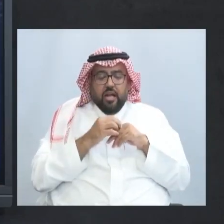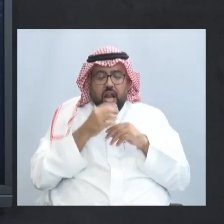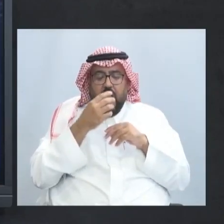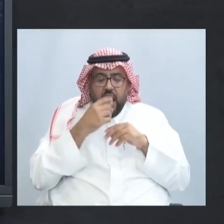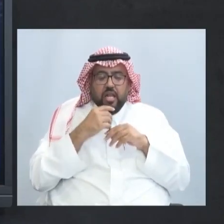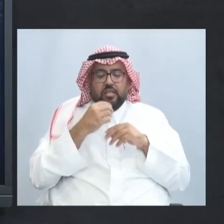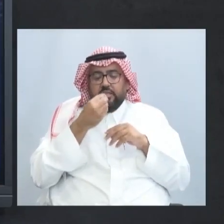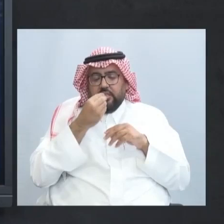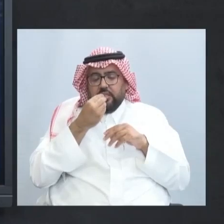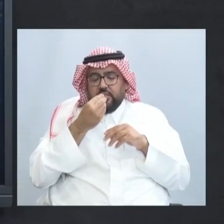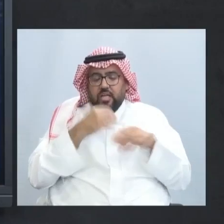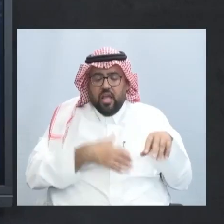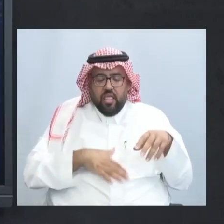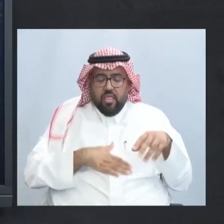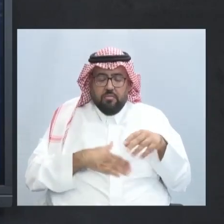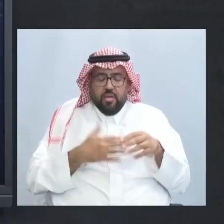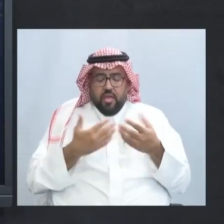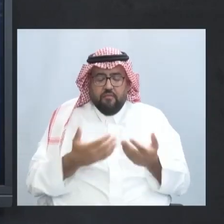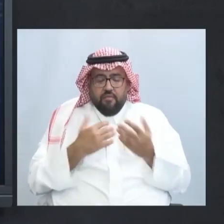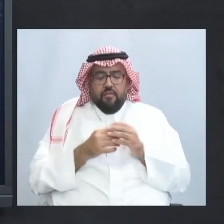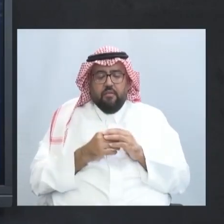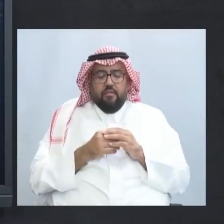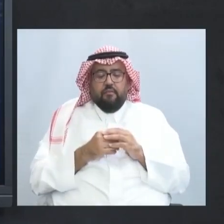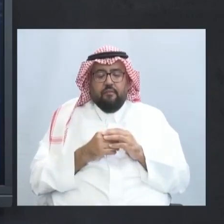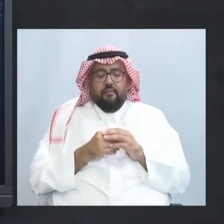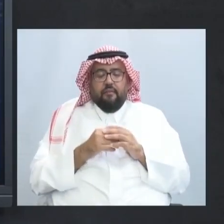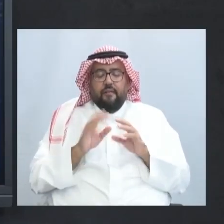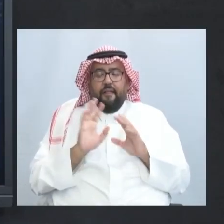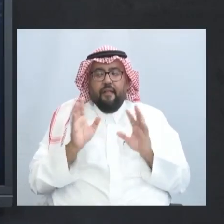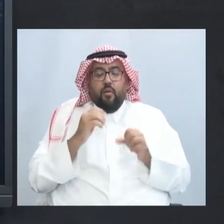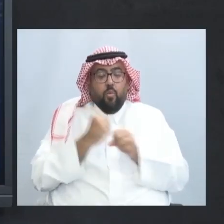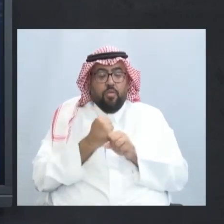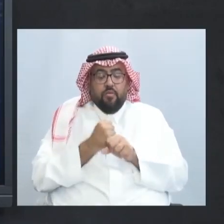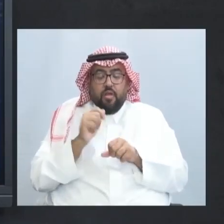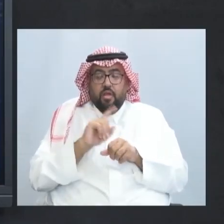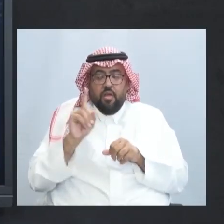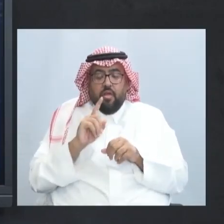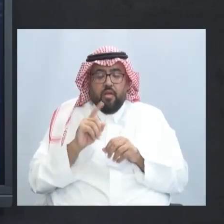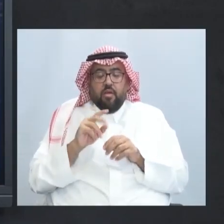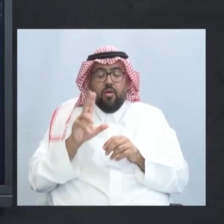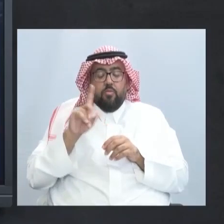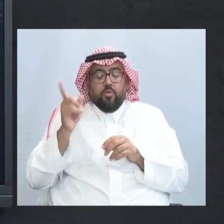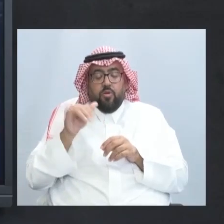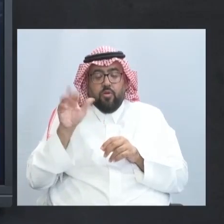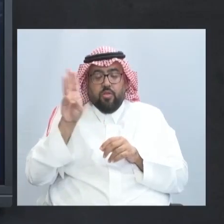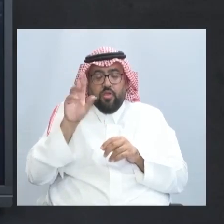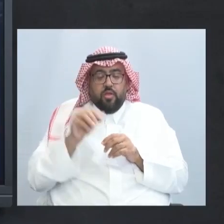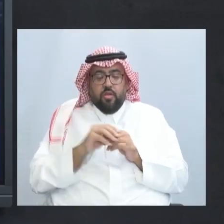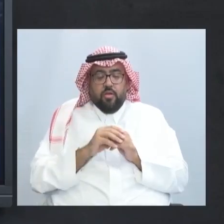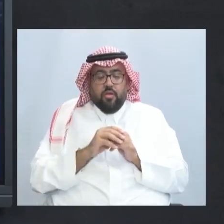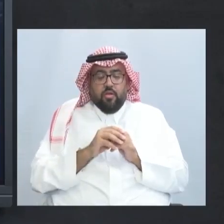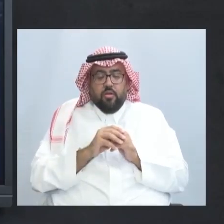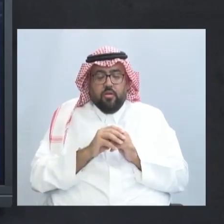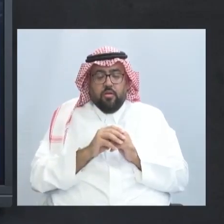هضمي قصير لاحظنا ان المعي الاعور في الثديات اكلات اللحوم ليس له وظيفه لان غذاها بروتين والبروتين لا يحتاج